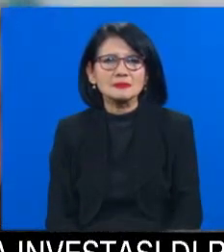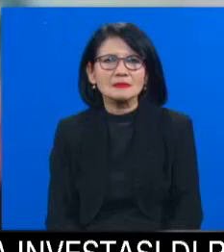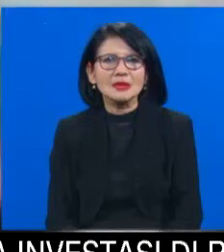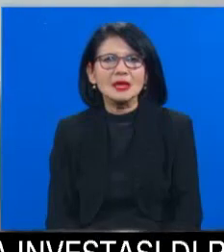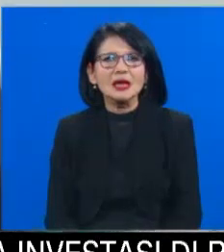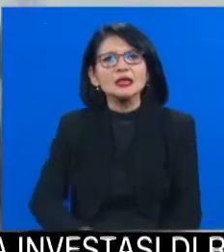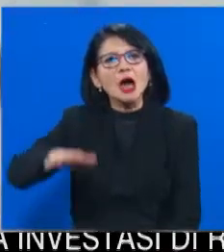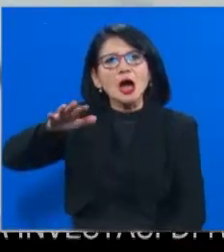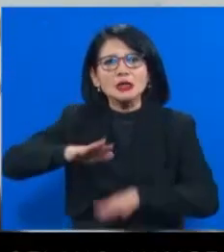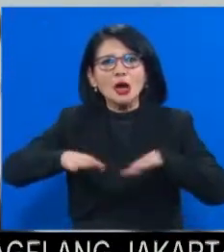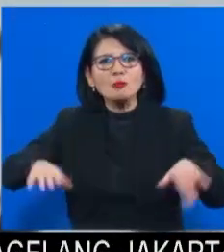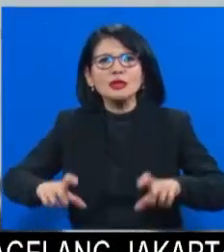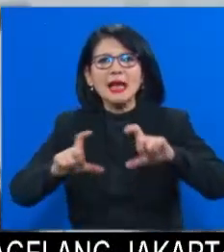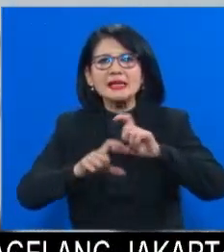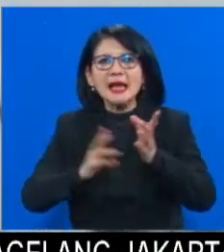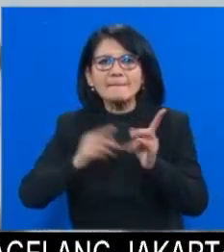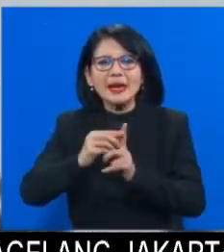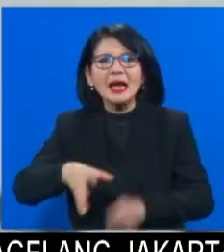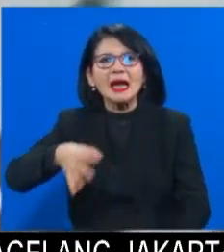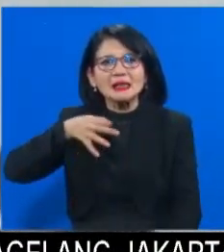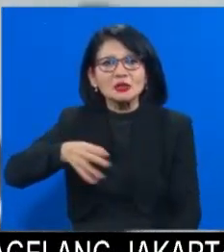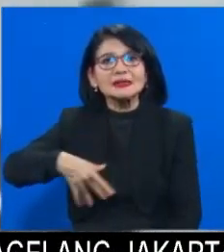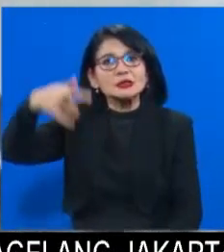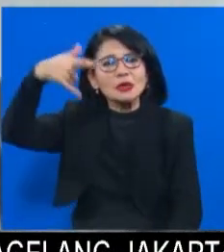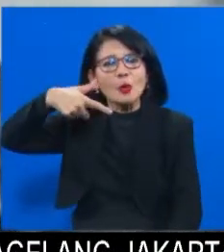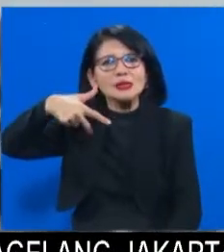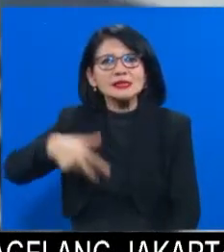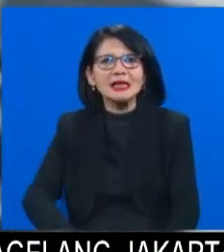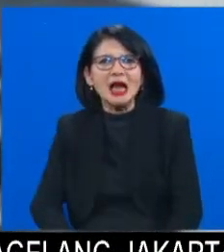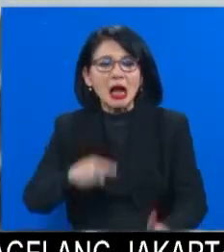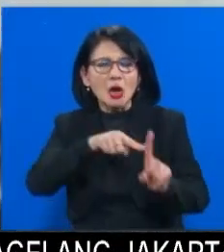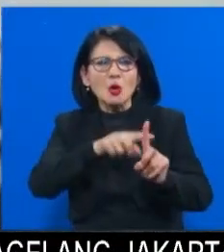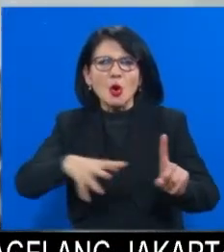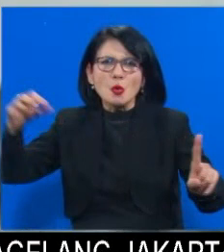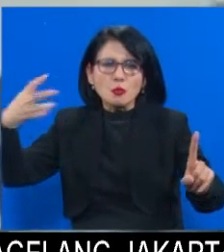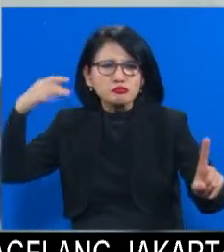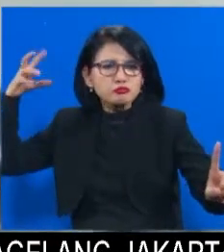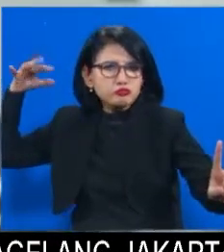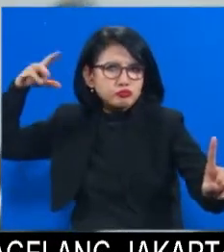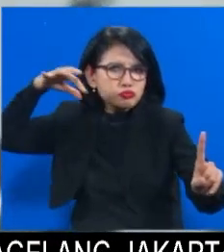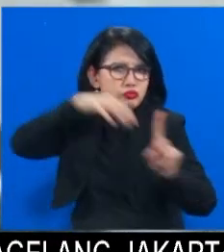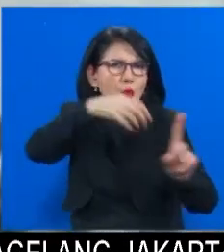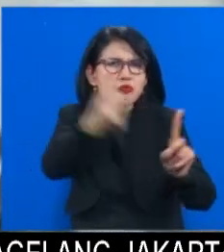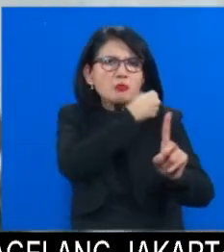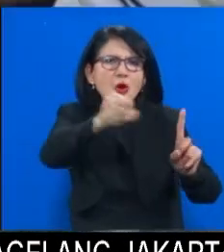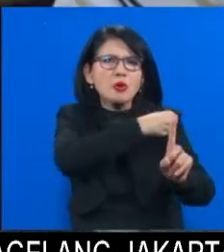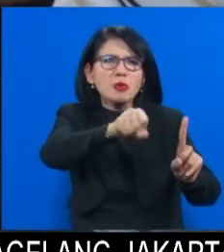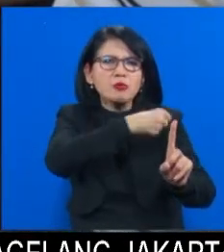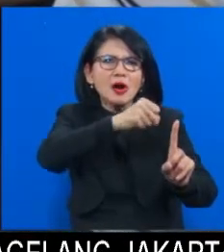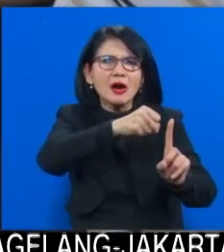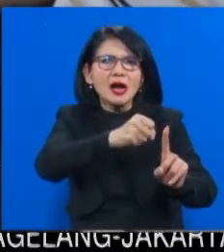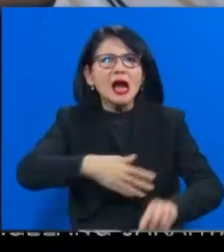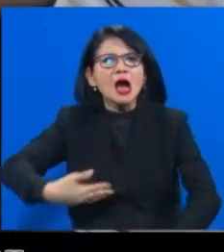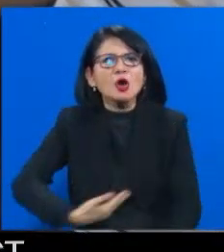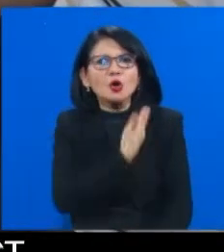Seorang pelajar sekolah menengah pertama di Polewali Mandar, Sulawesi Barat, babak belur akibat dikeroyok belasan pelajar lainnya.